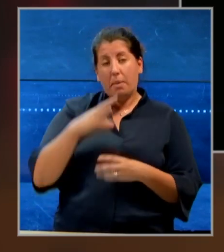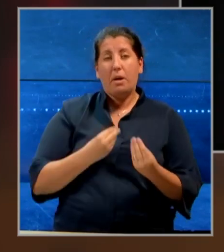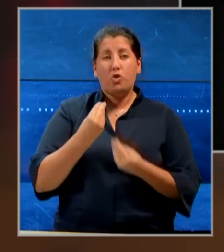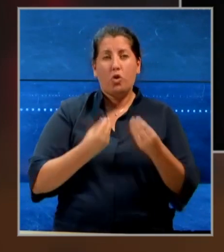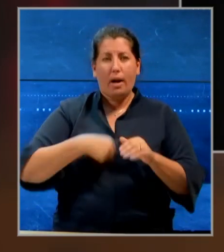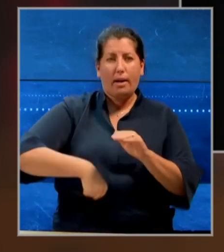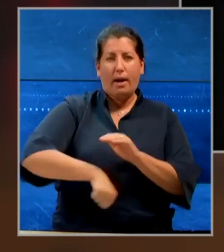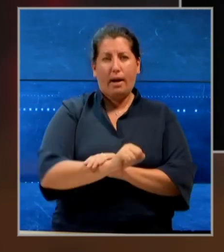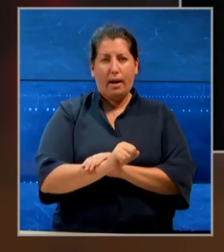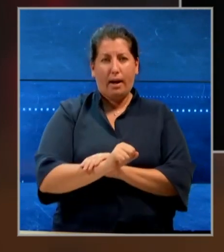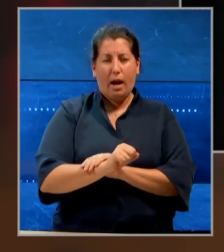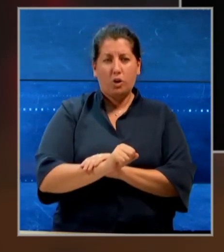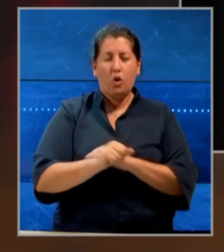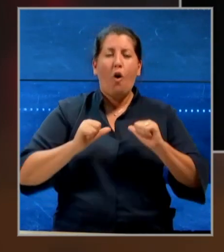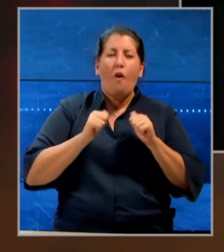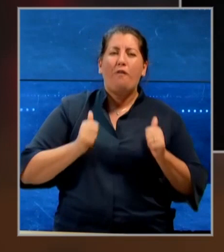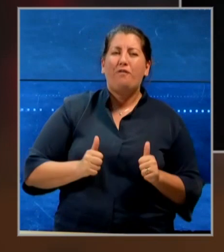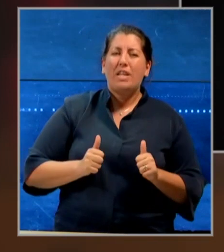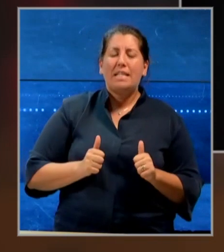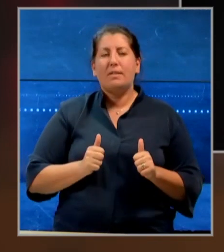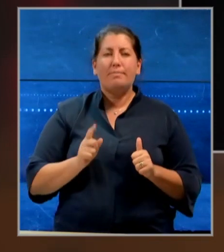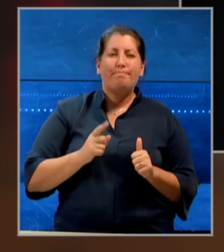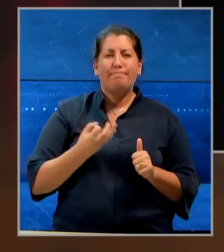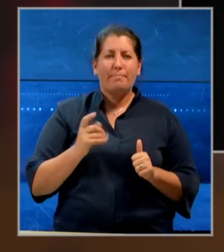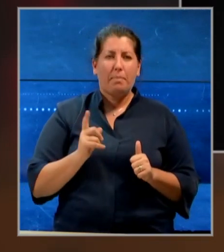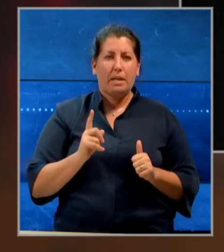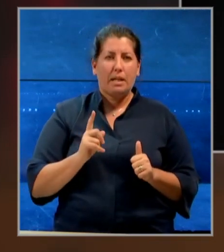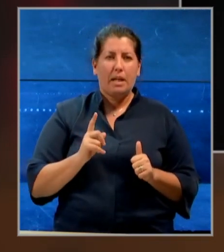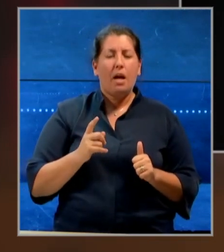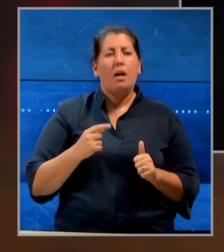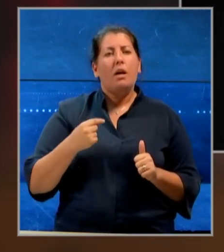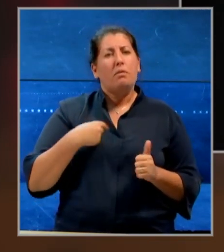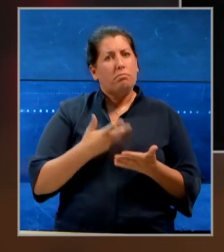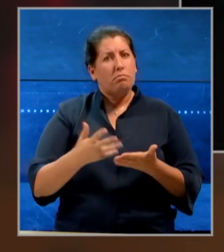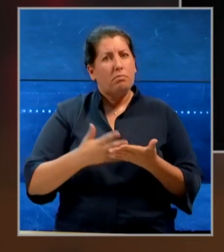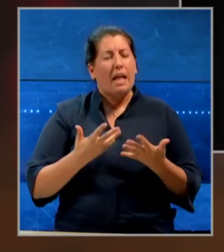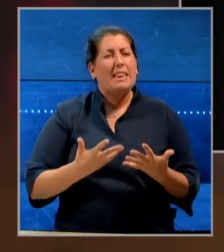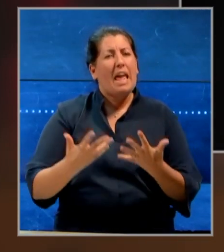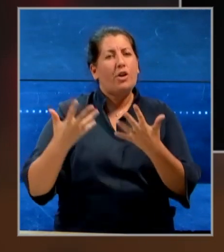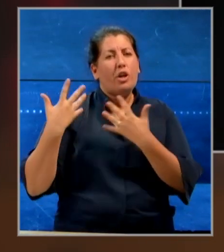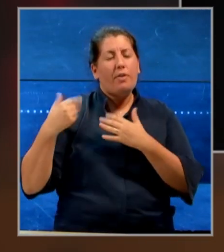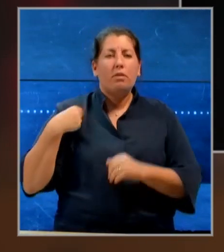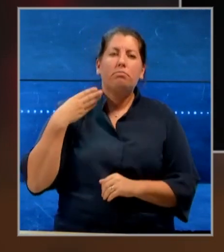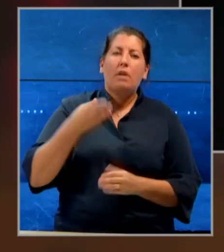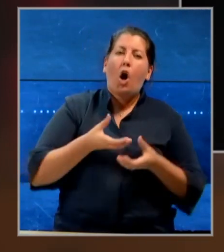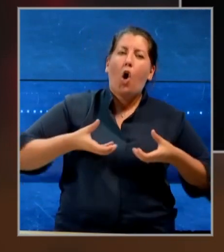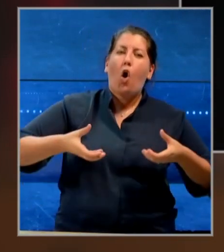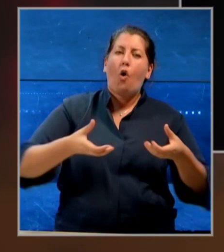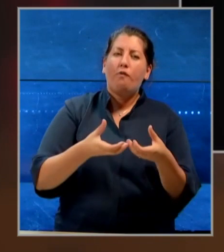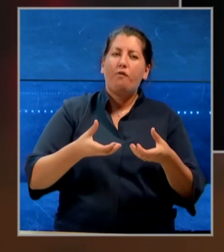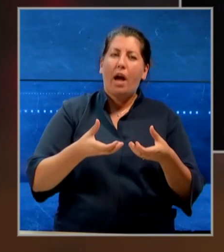su questo discorso. Ho capito. Io anni fa, direttore, scusi, andai a un convegno, mi ricordo 10 anni fa, e c'era uno che disse, ma voi